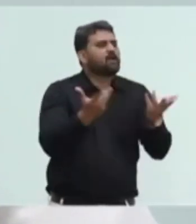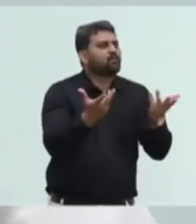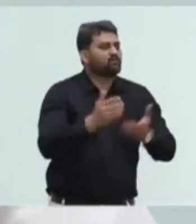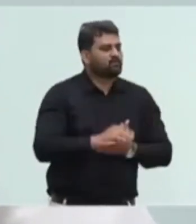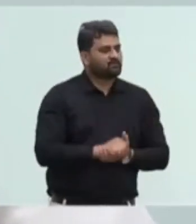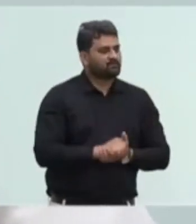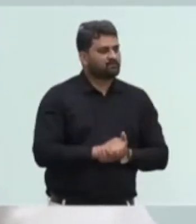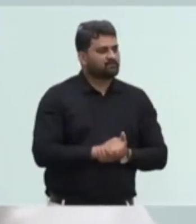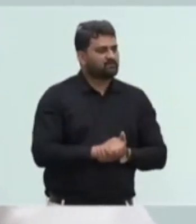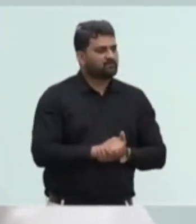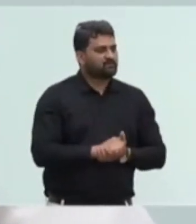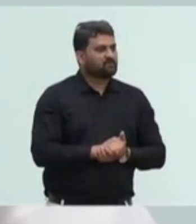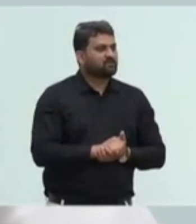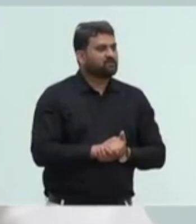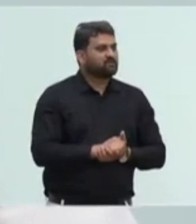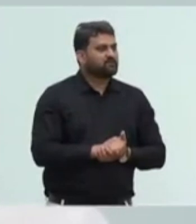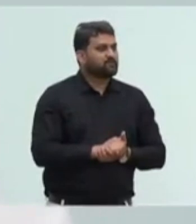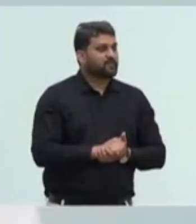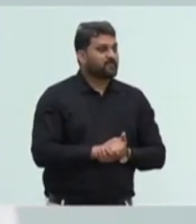हैं अजय को